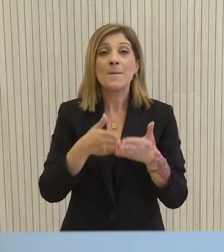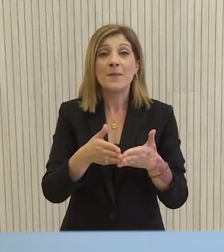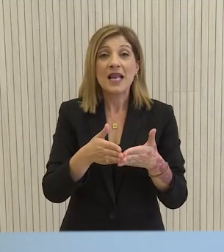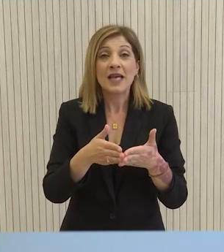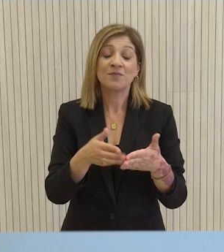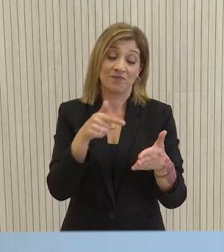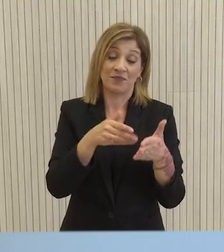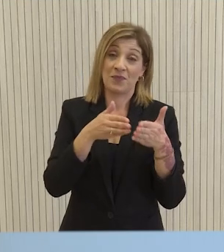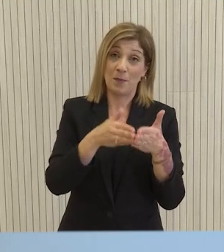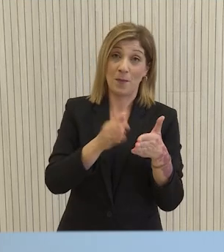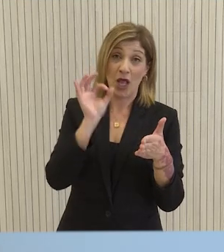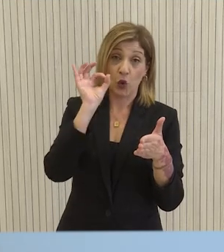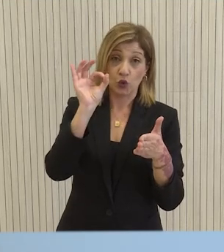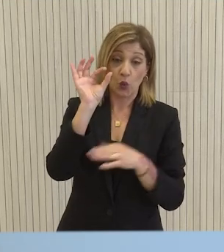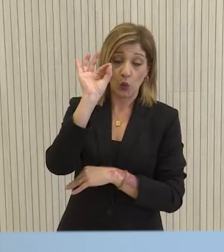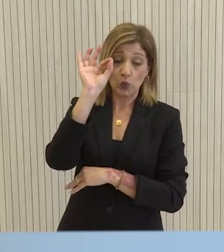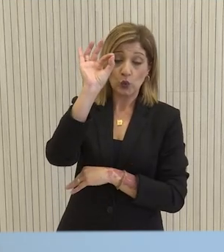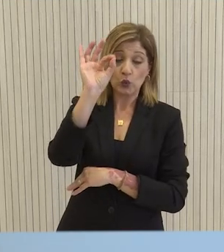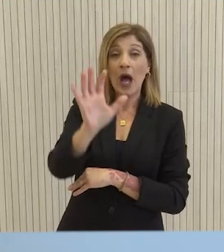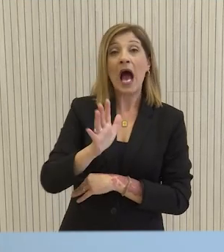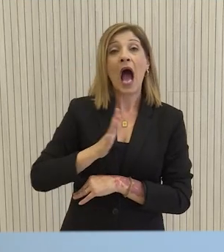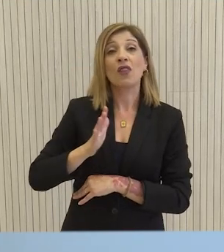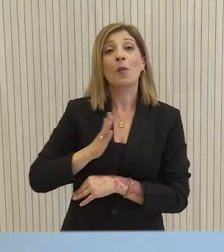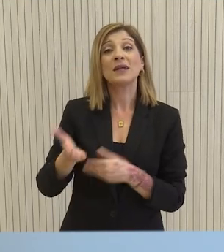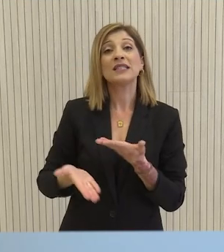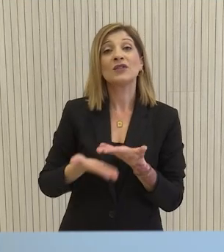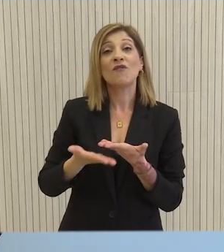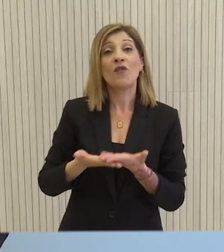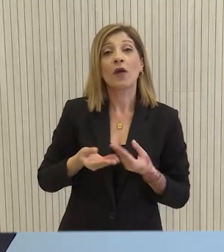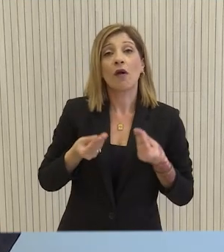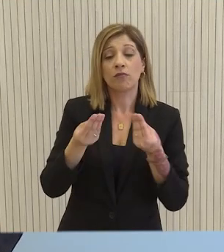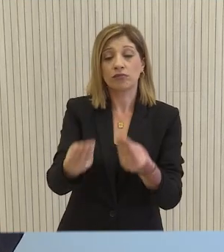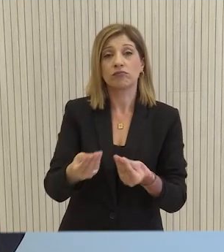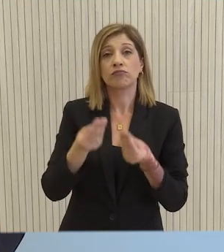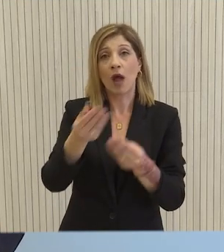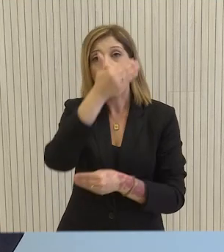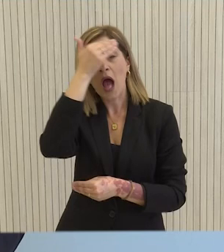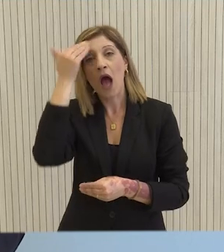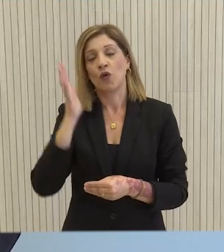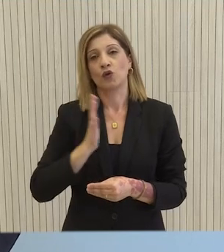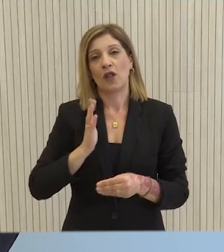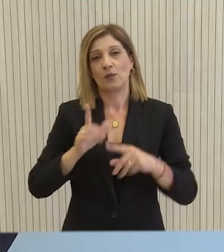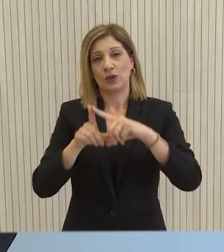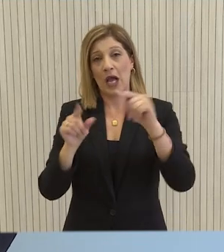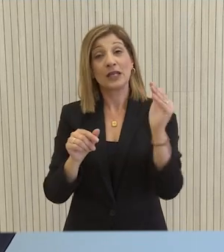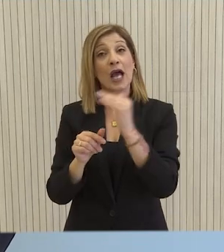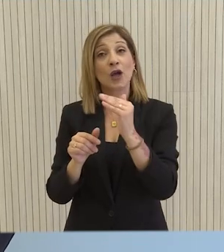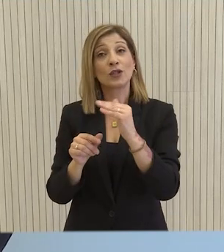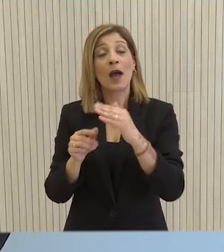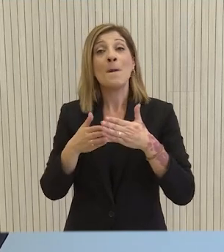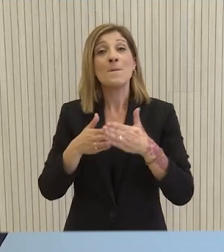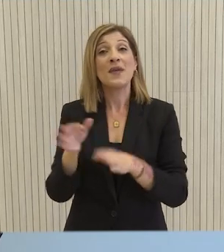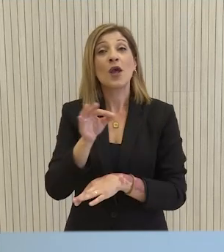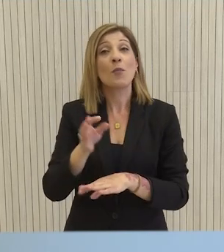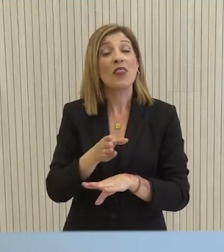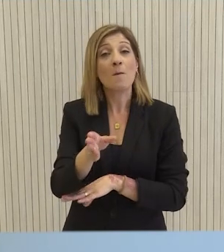στόχος της πρωτοβουλίας είναι η ανθρωπιστική βοήθεια να φτάσει να διανεμηθεί στον άμαχο πληθυσμό στην Γάζα. Το πλοίο, όχι το